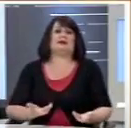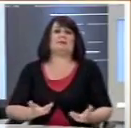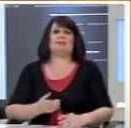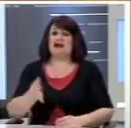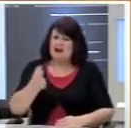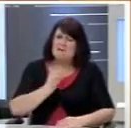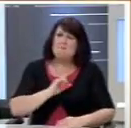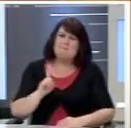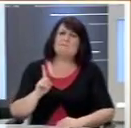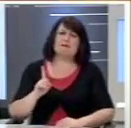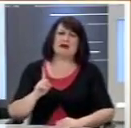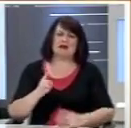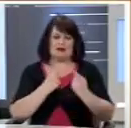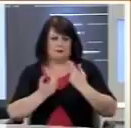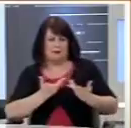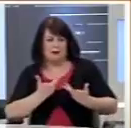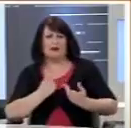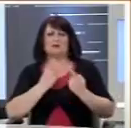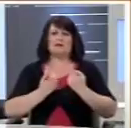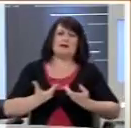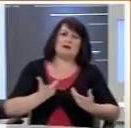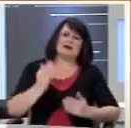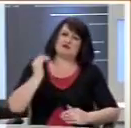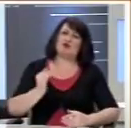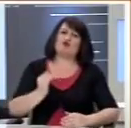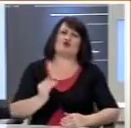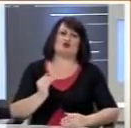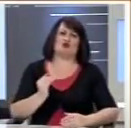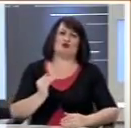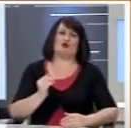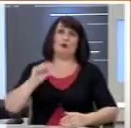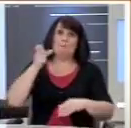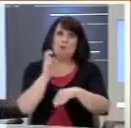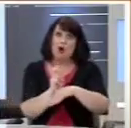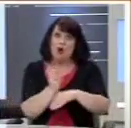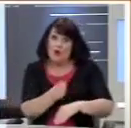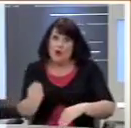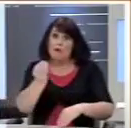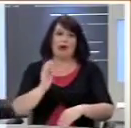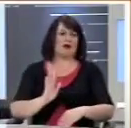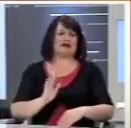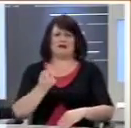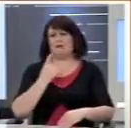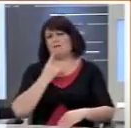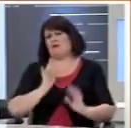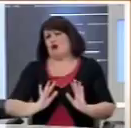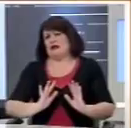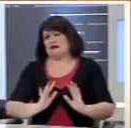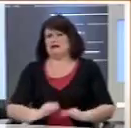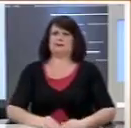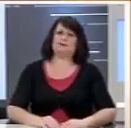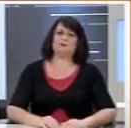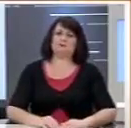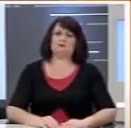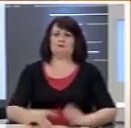θα διαπραγματευτείτε χαμηλότερα πρωτογενή πλεονάσματα. Φαντάζομαι δεν θα το